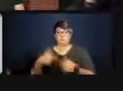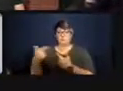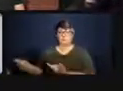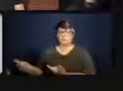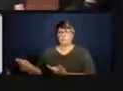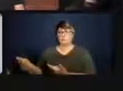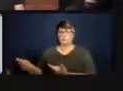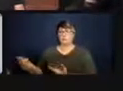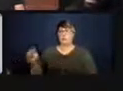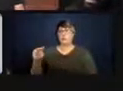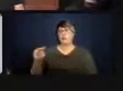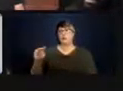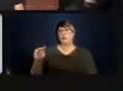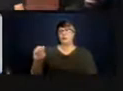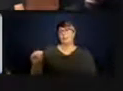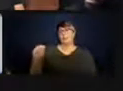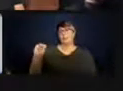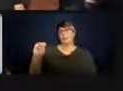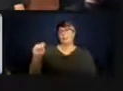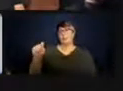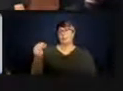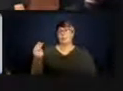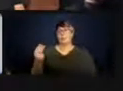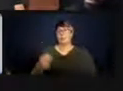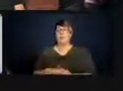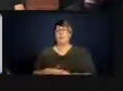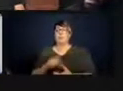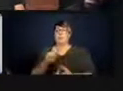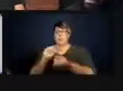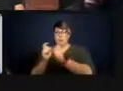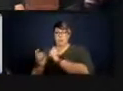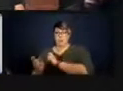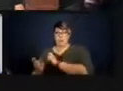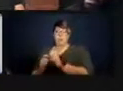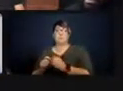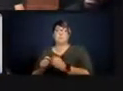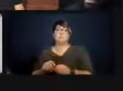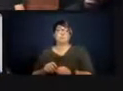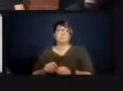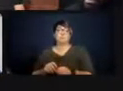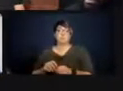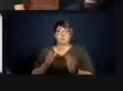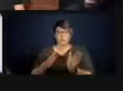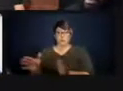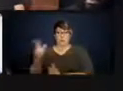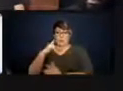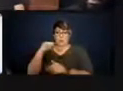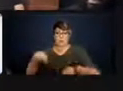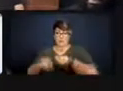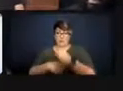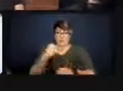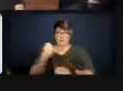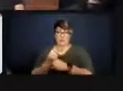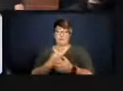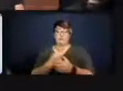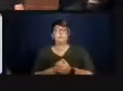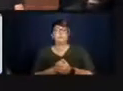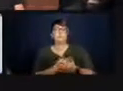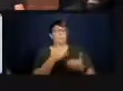sasa ningependa kumpa muda huu mwenzangu Mary Beth ili aweze kuendelea.